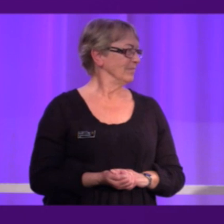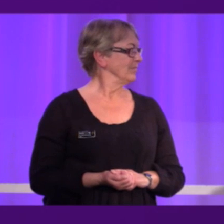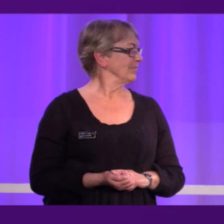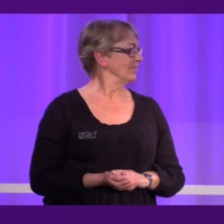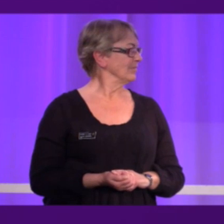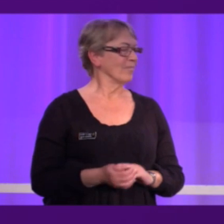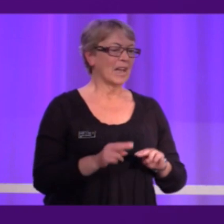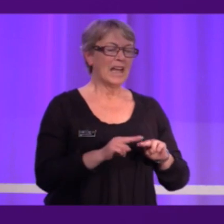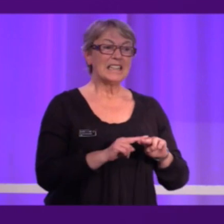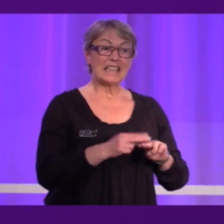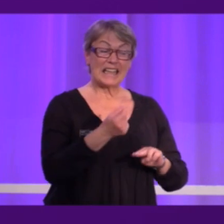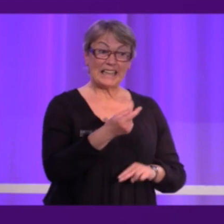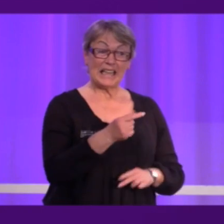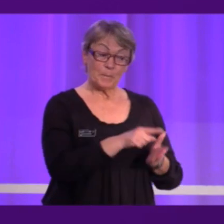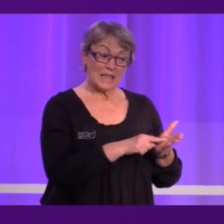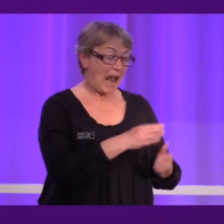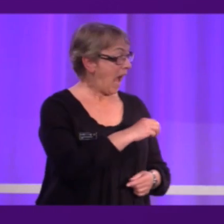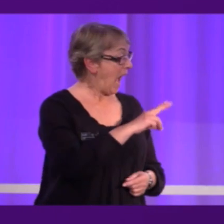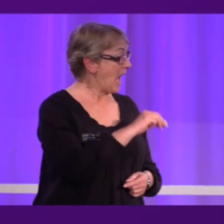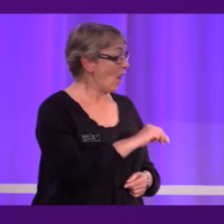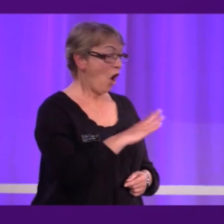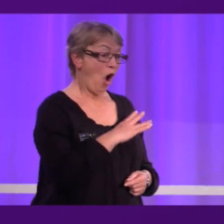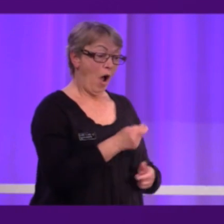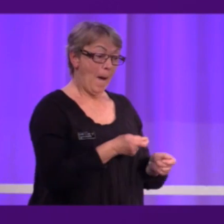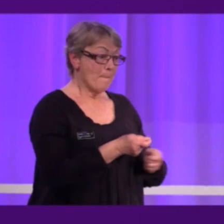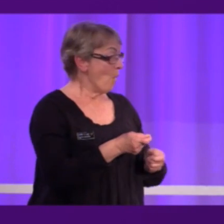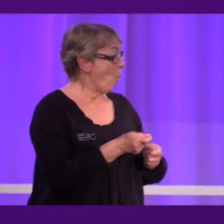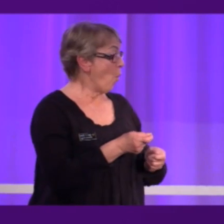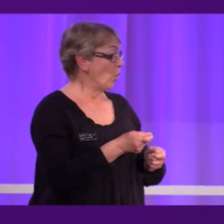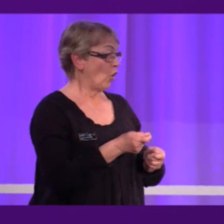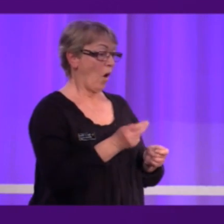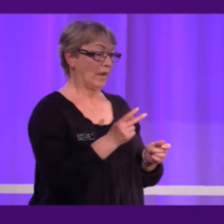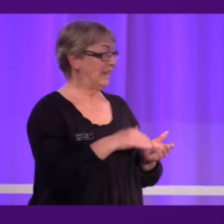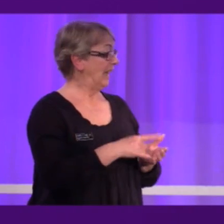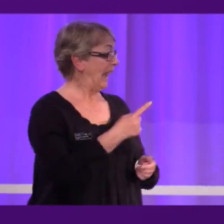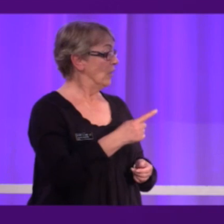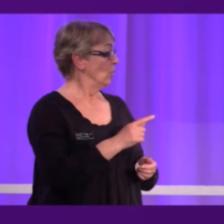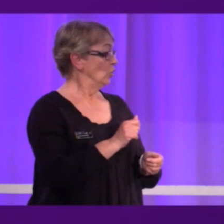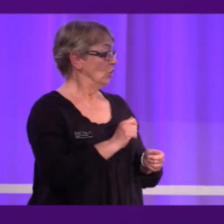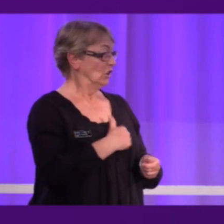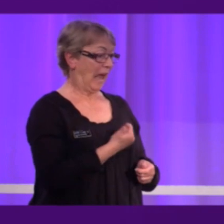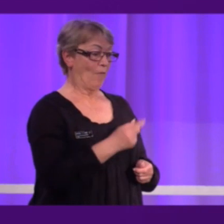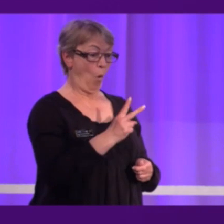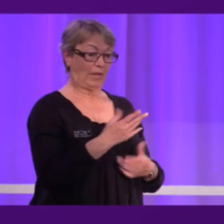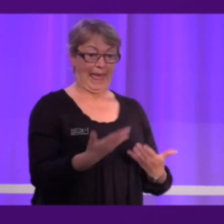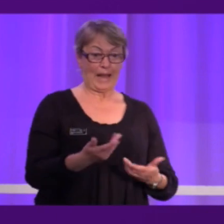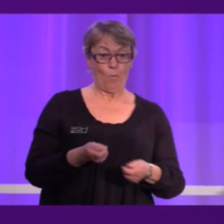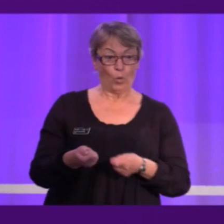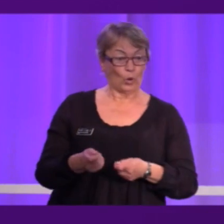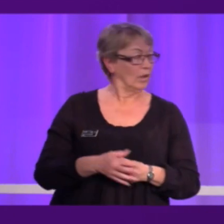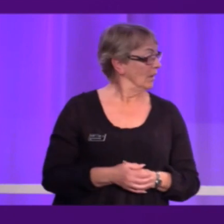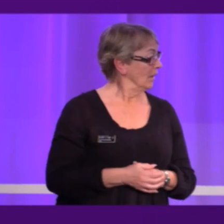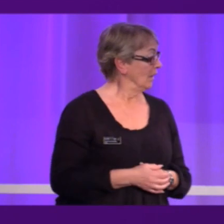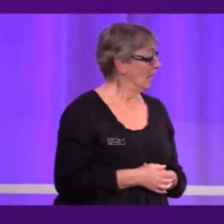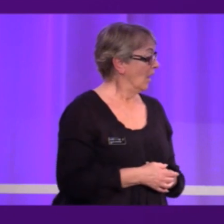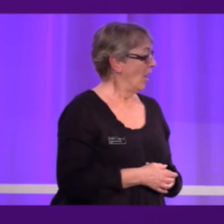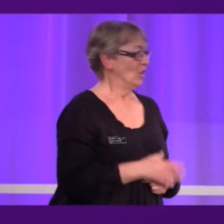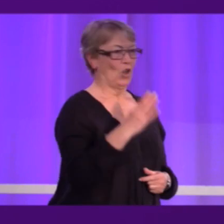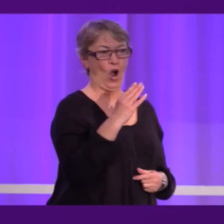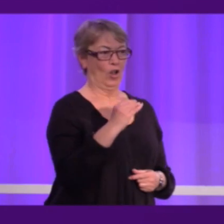Känns ju lite speciellt, Anna, att få vara moderator till en som också själv ofta är moderator. Men idag är du föreläsare.